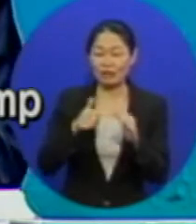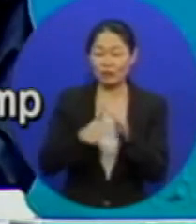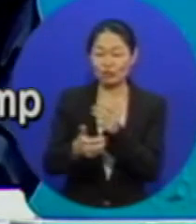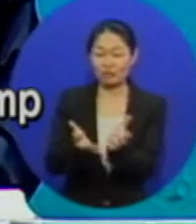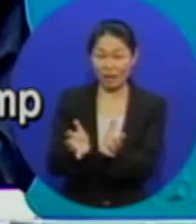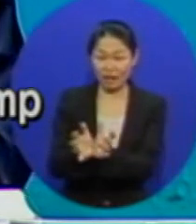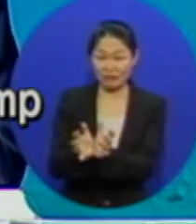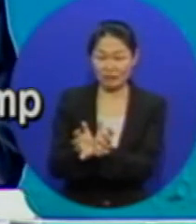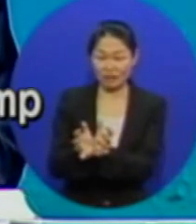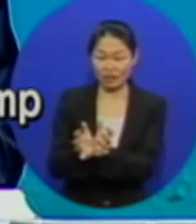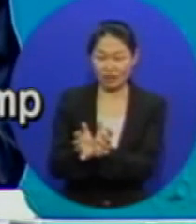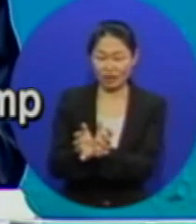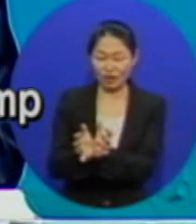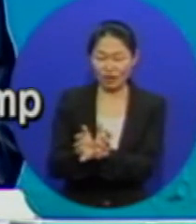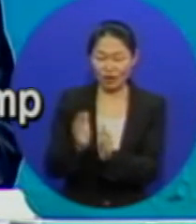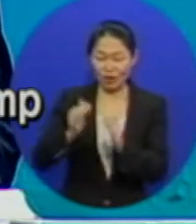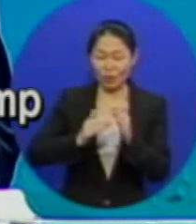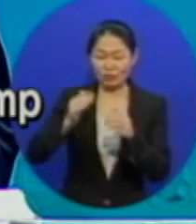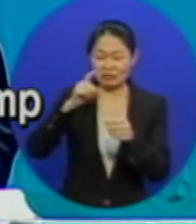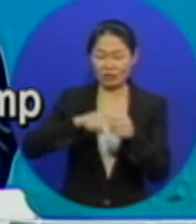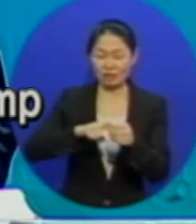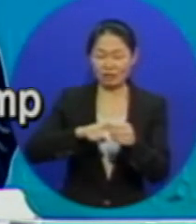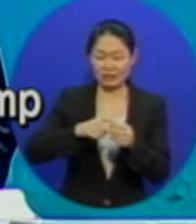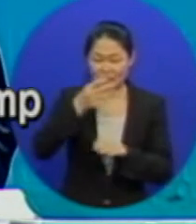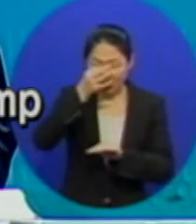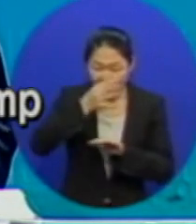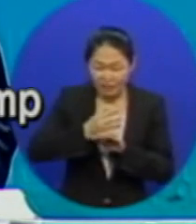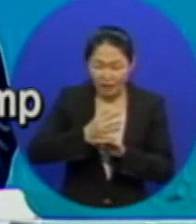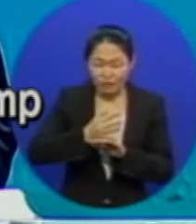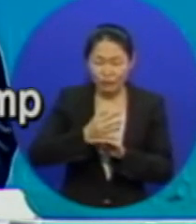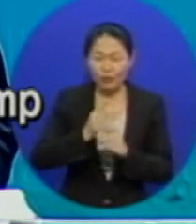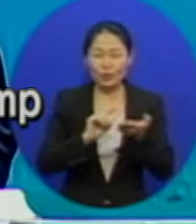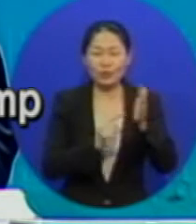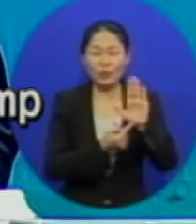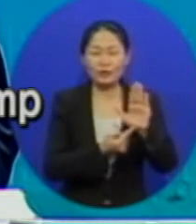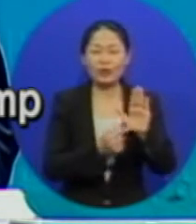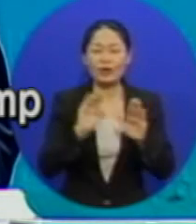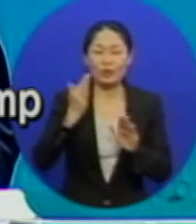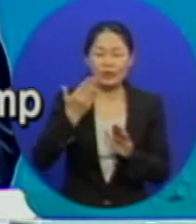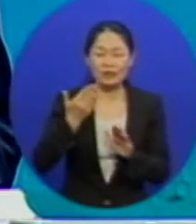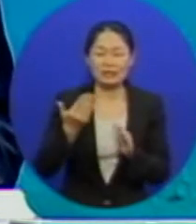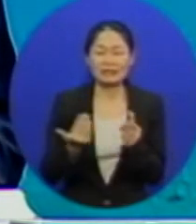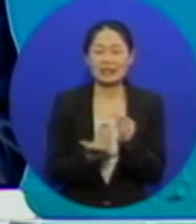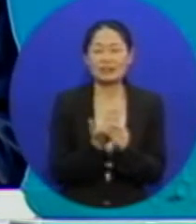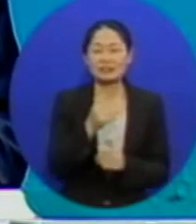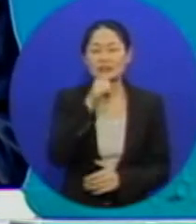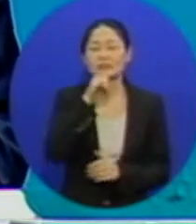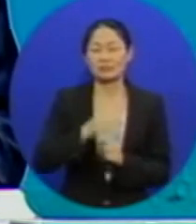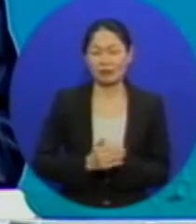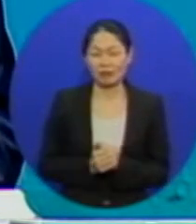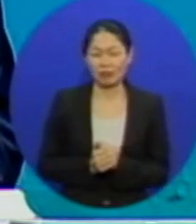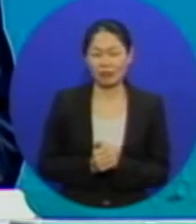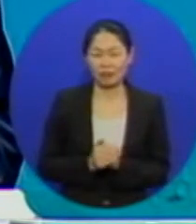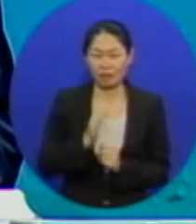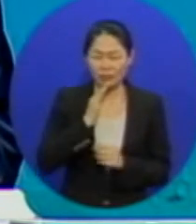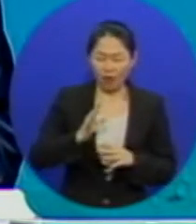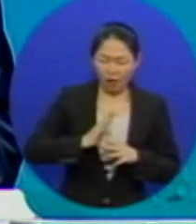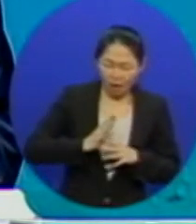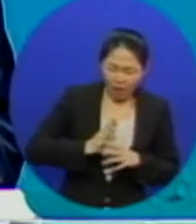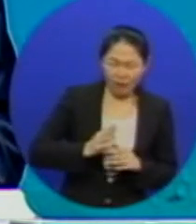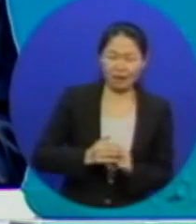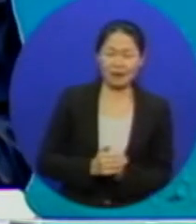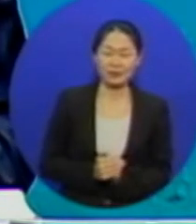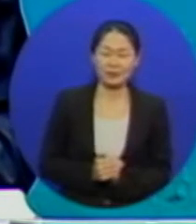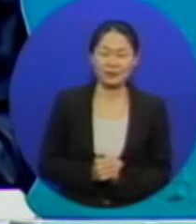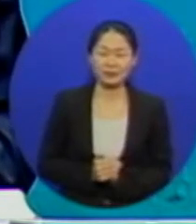에서 공식에 사과를 해야 했을 그런 해프닝이 있었죠 삶을 하잖아요